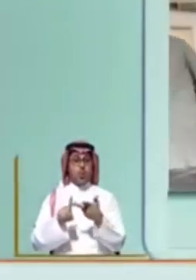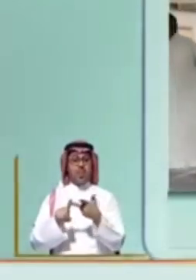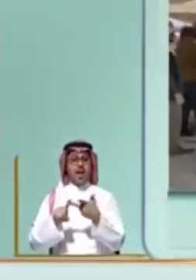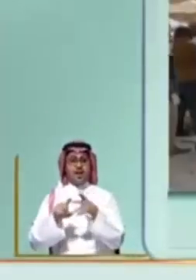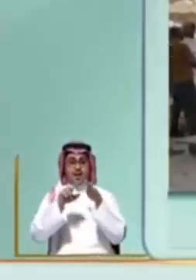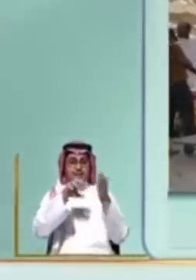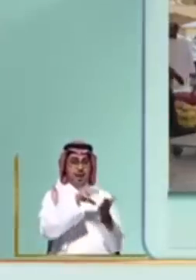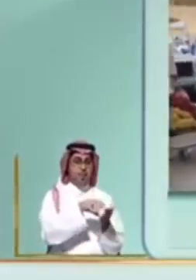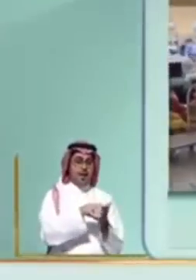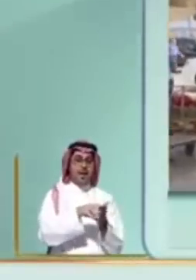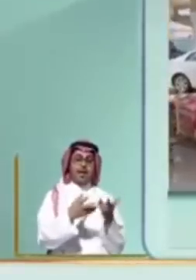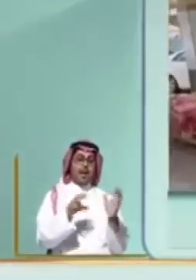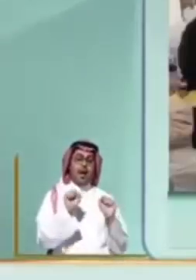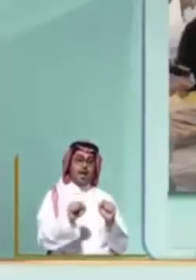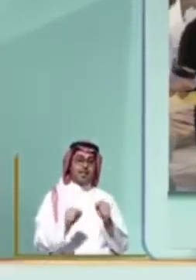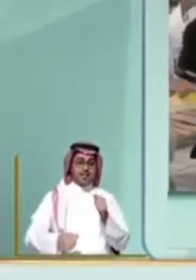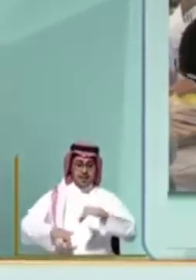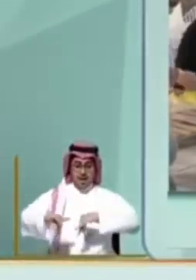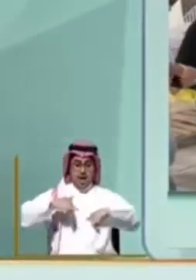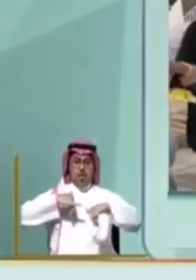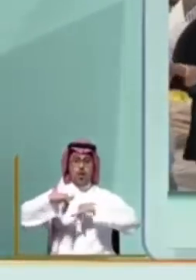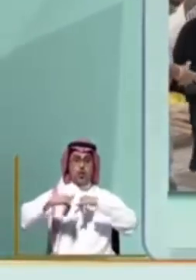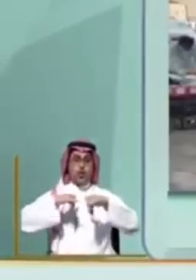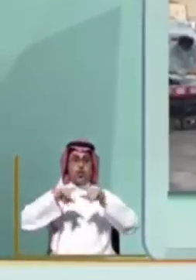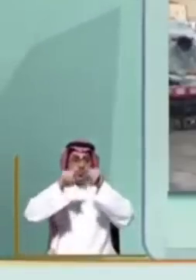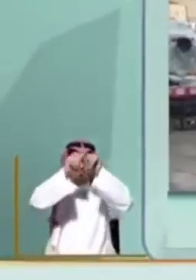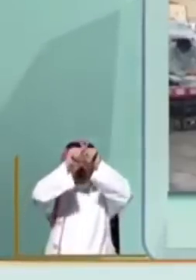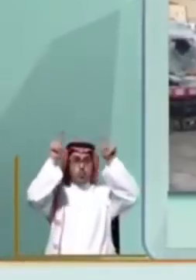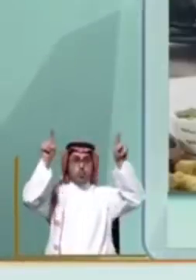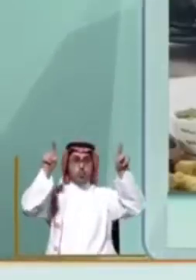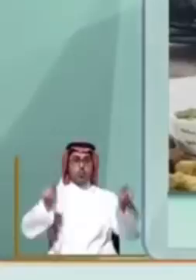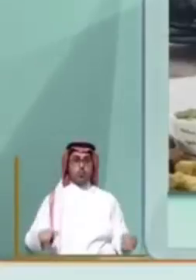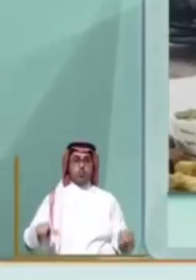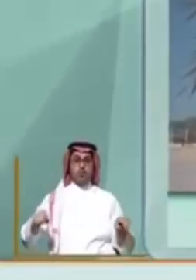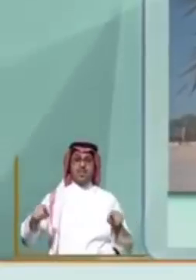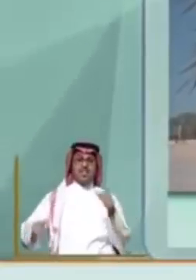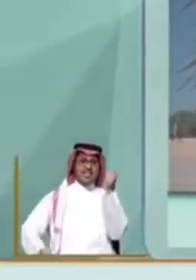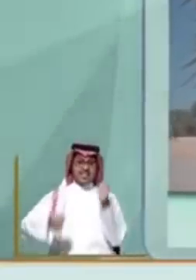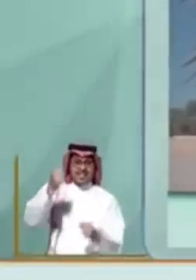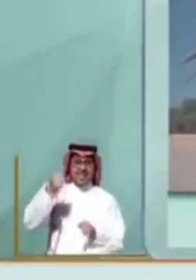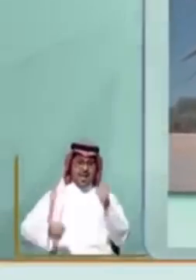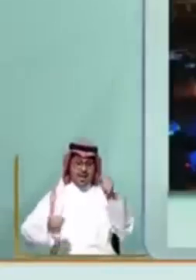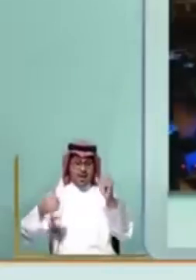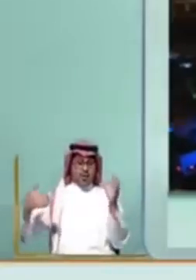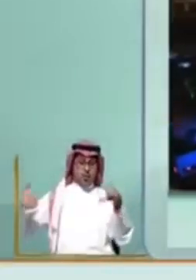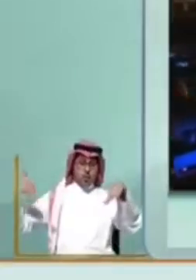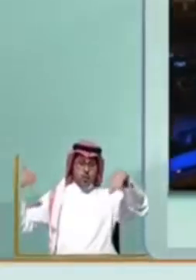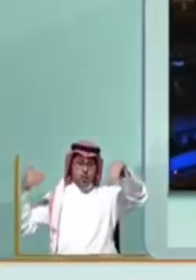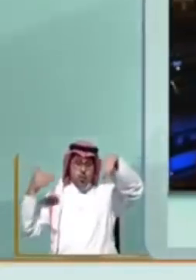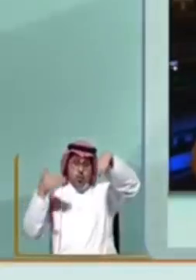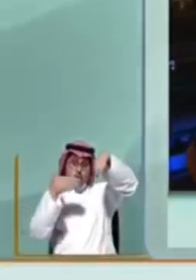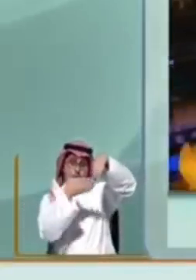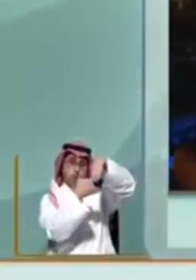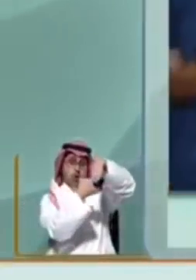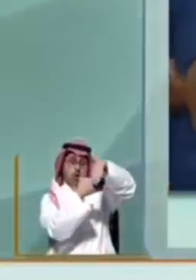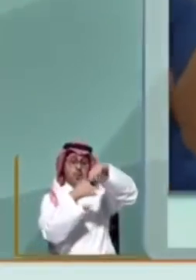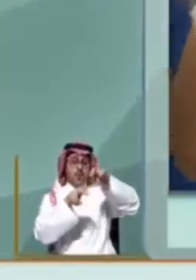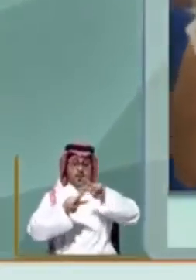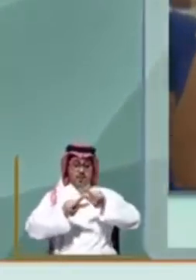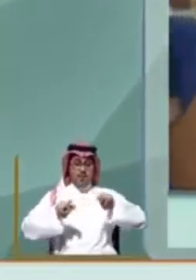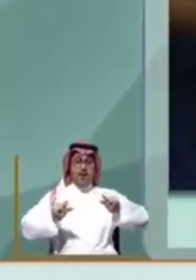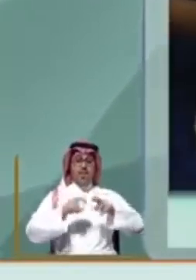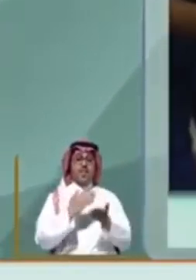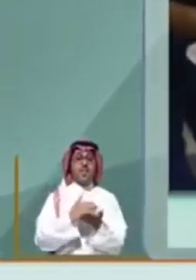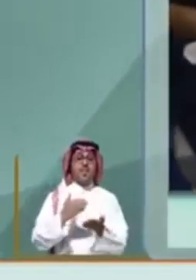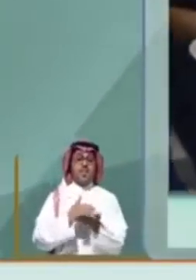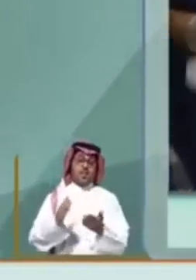في الأماكن أو الطرق الرئيسية المحورية التي يكثر فيها يعني ازدحام السيارات. هذا في